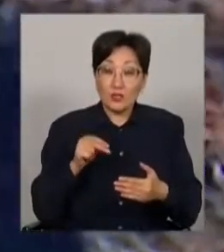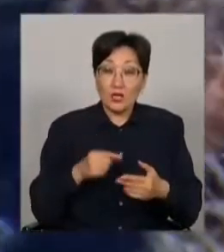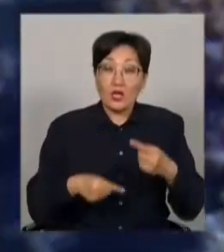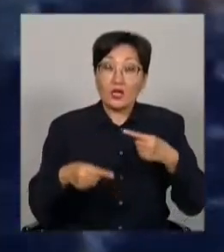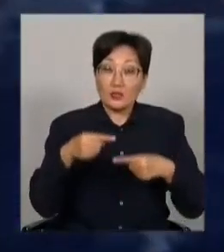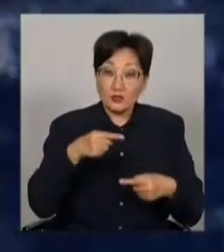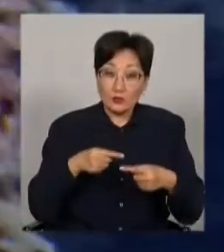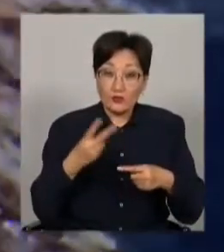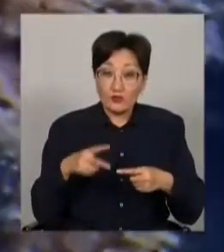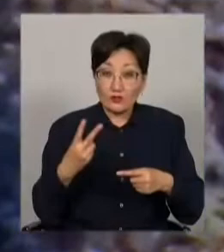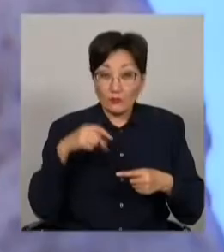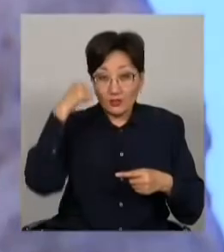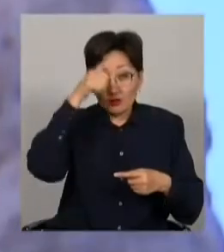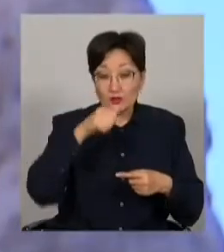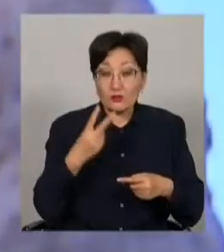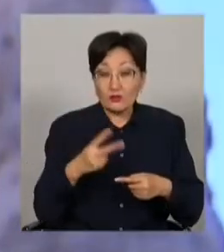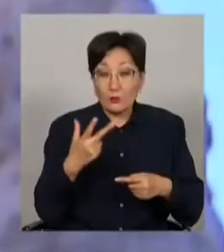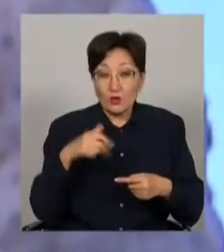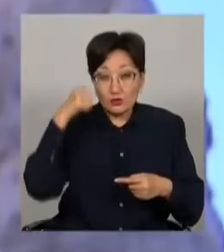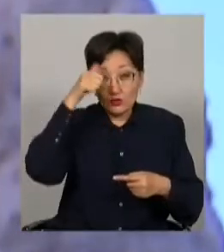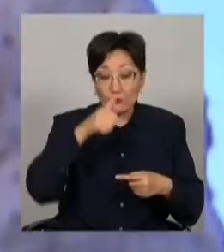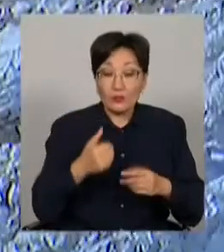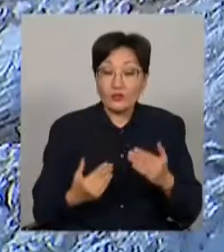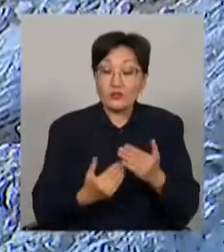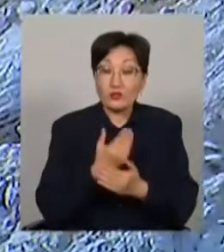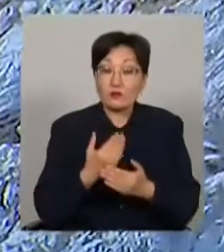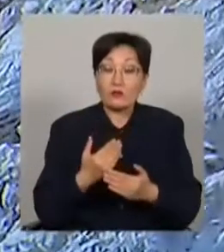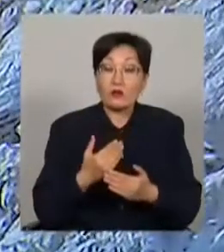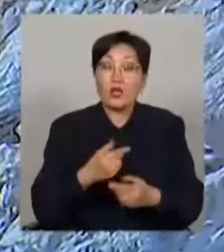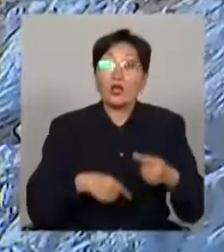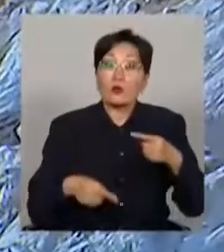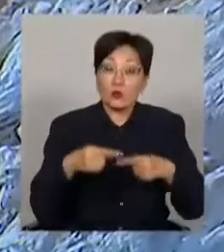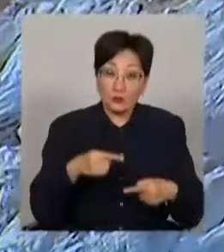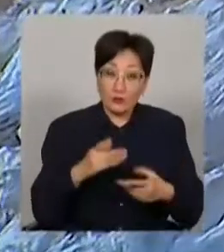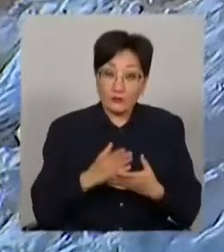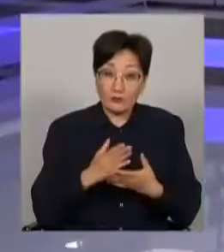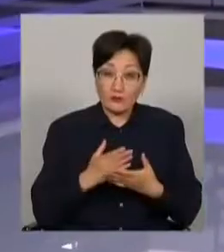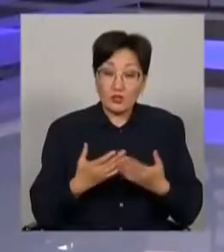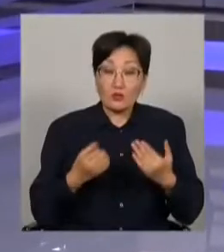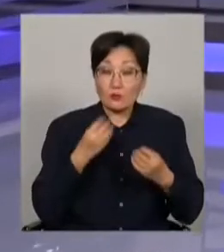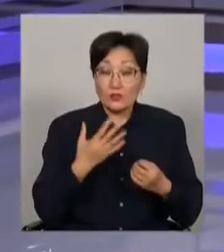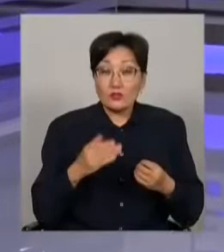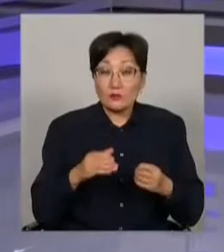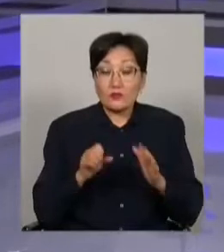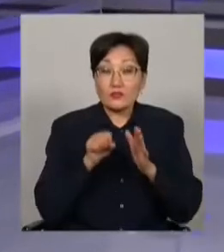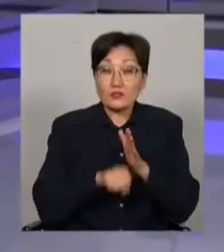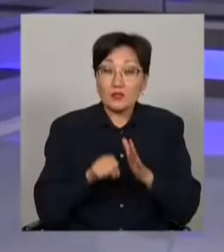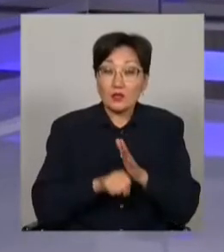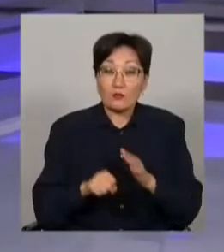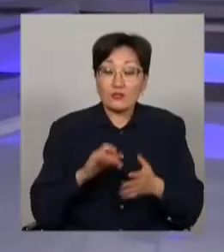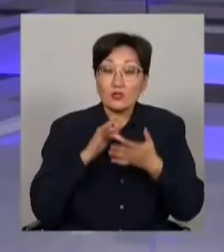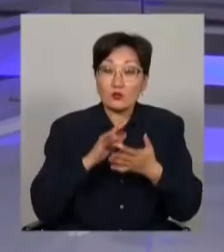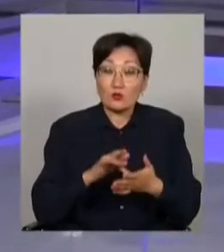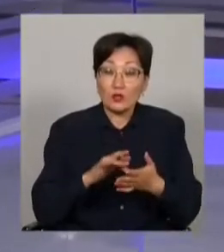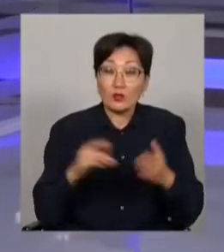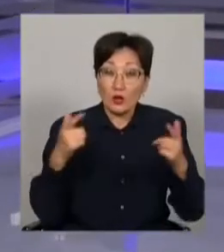қайтадан осы 22-ші жылы, 23-ші жылдары қайтадан осы көрсеткіштерге қайтып келеміз. Жақсы, енді қысқы туризм статистикасына